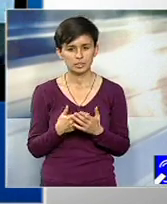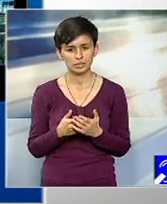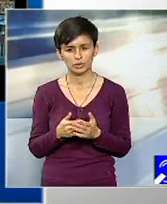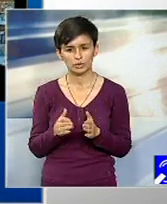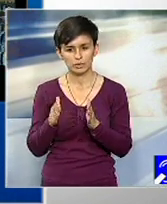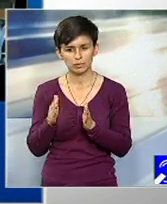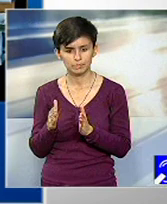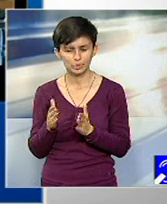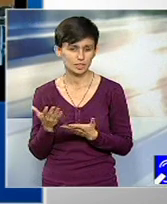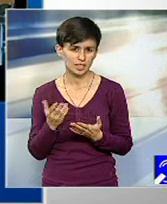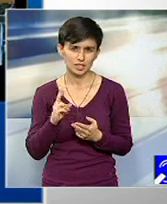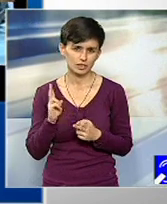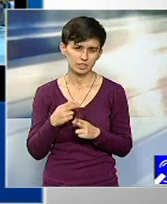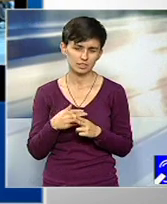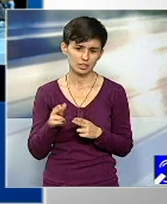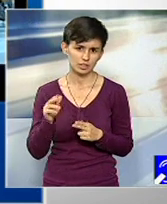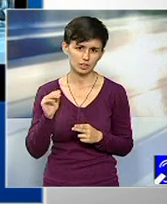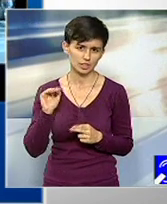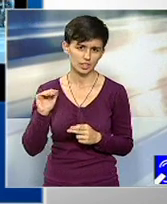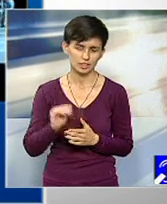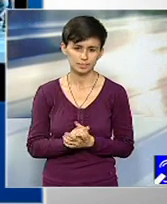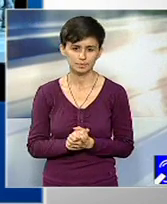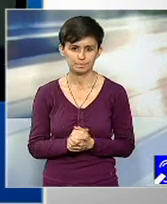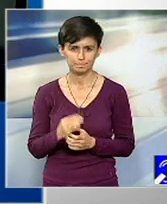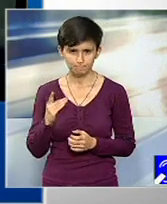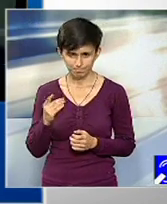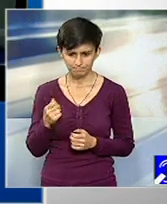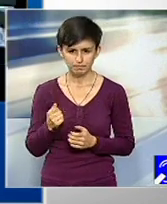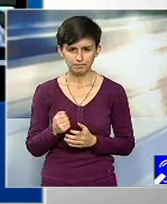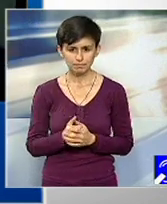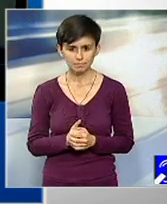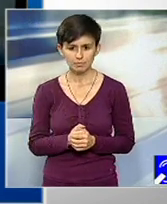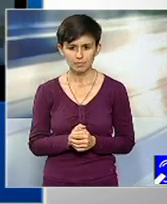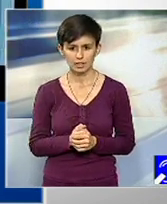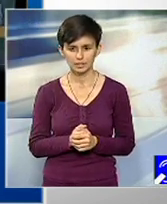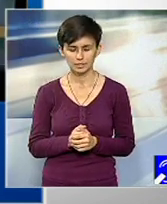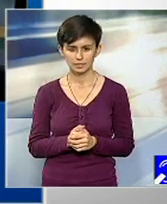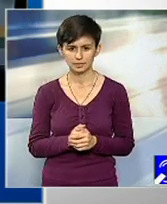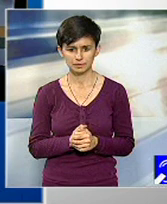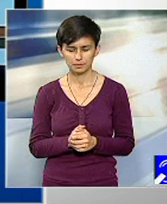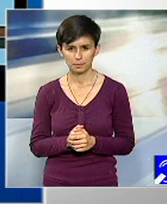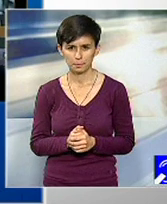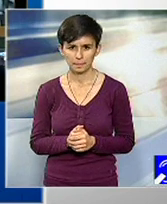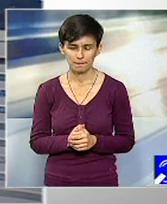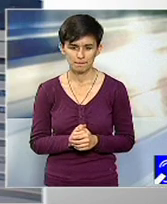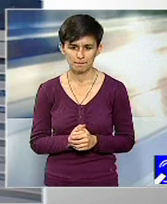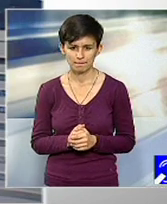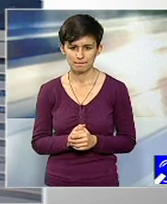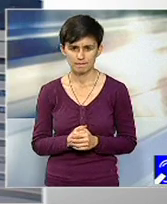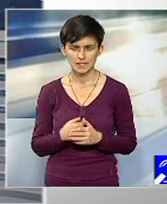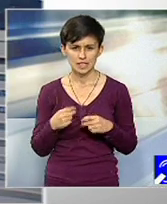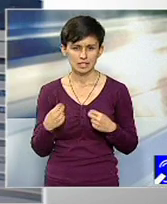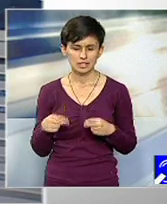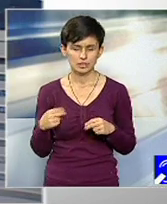e corectă și care poate să prejudicieze, să creeze probleme la nivelul coloanei? Aș putea să spun un